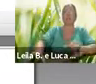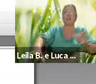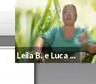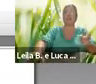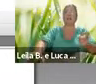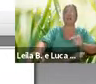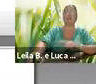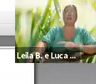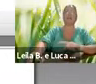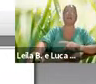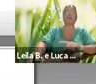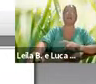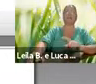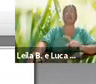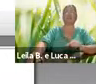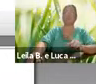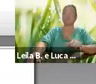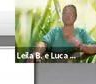momento